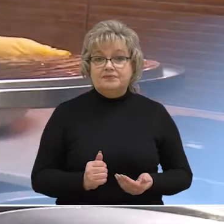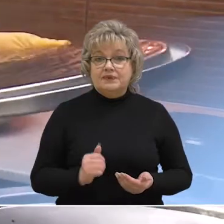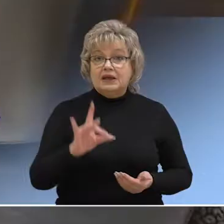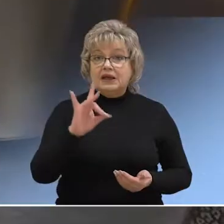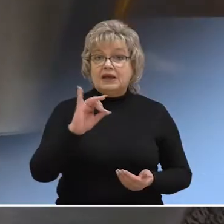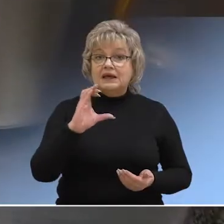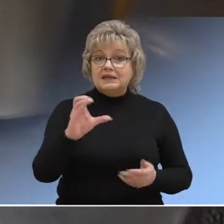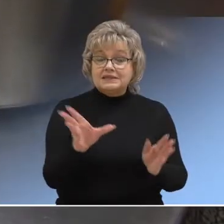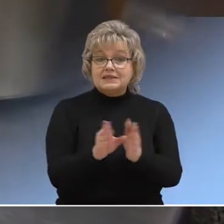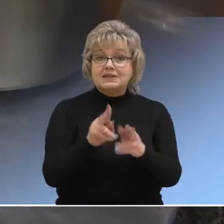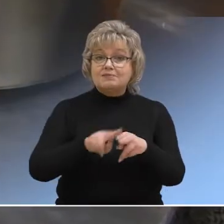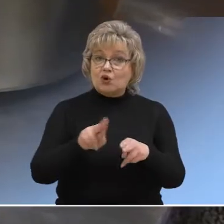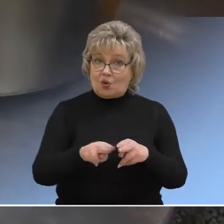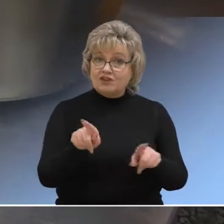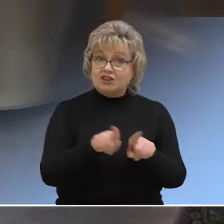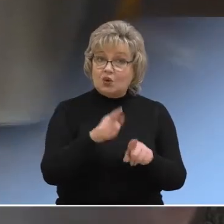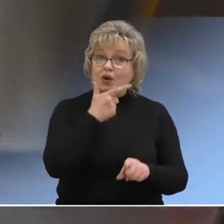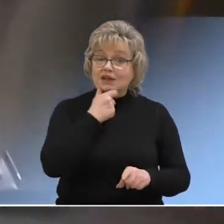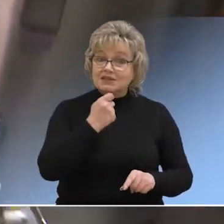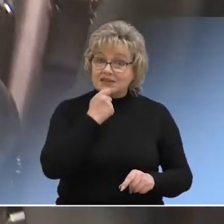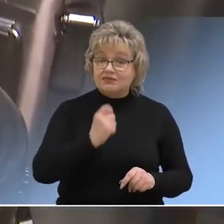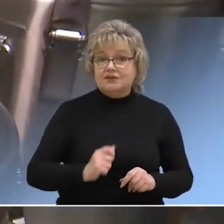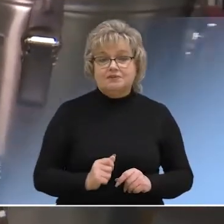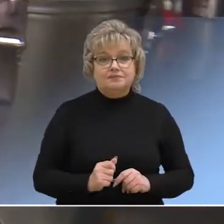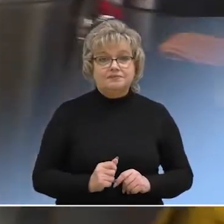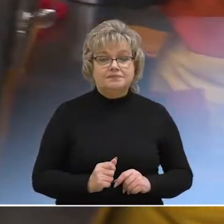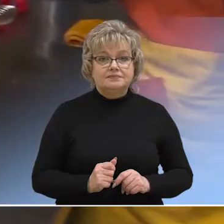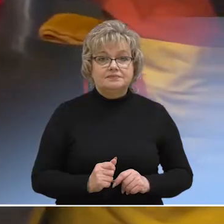Рис с морковочкой такой красивый.